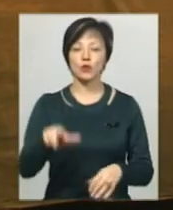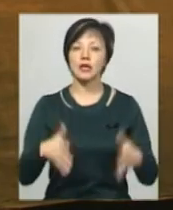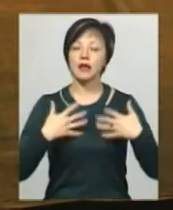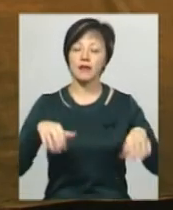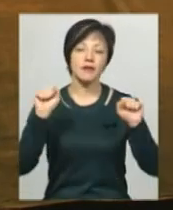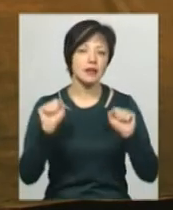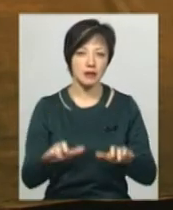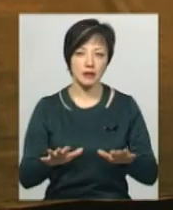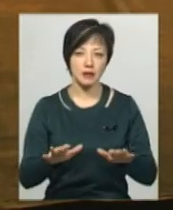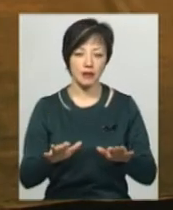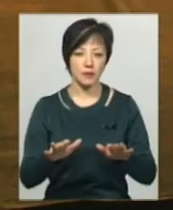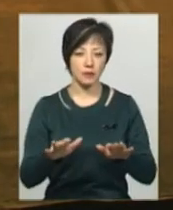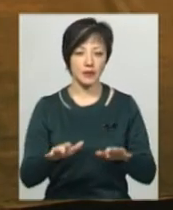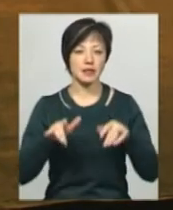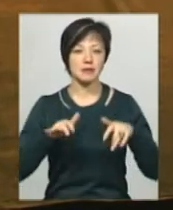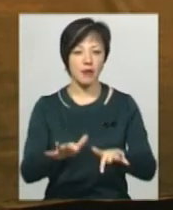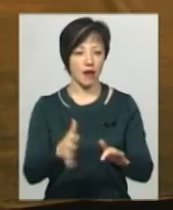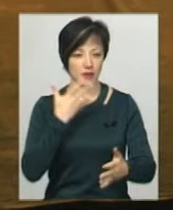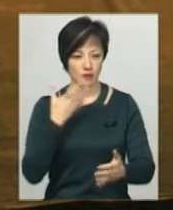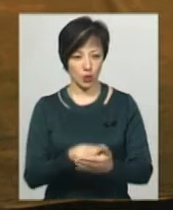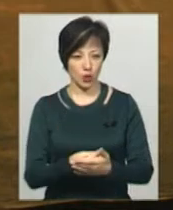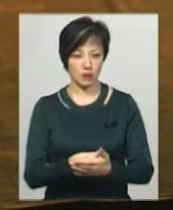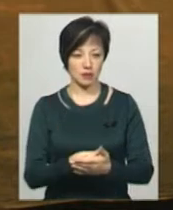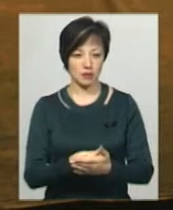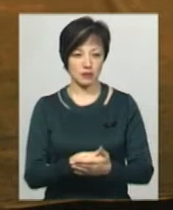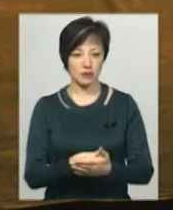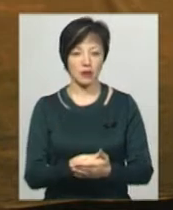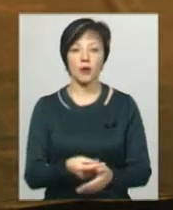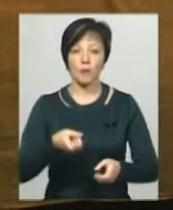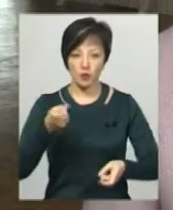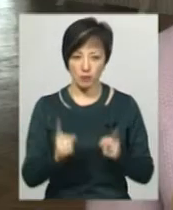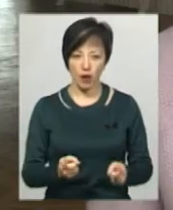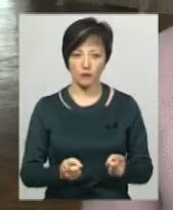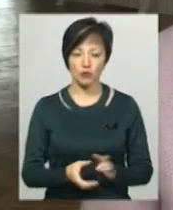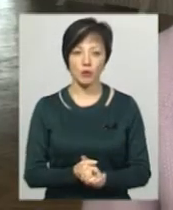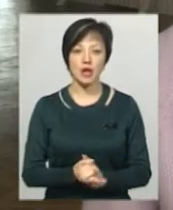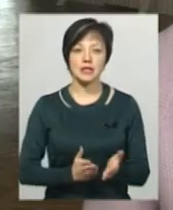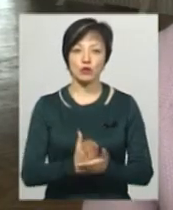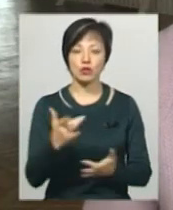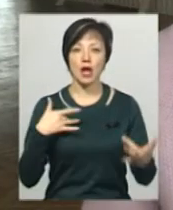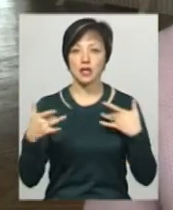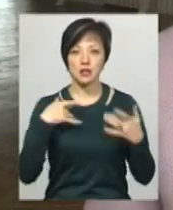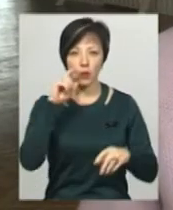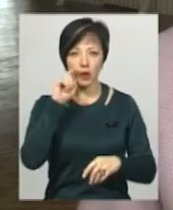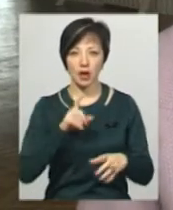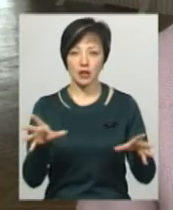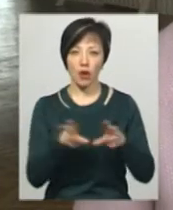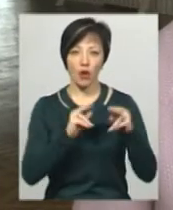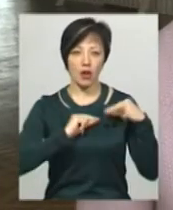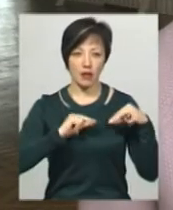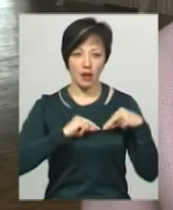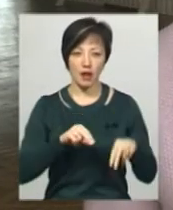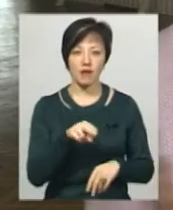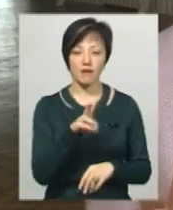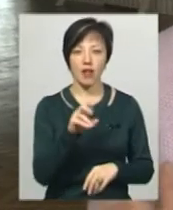віддана справі своїй по-справжньому. Заслужена артистка України та колега Поліни Попач